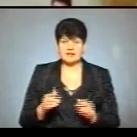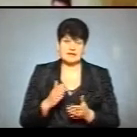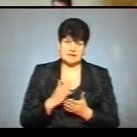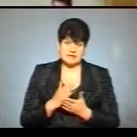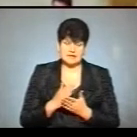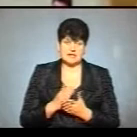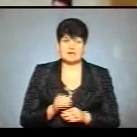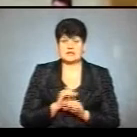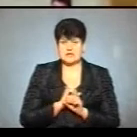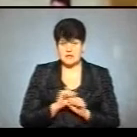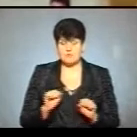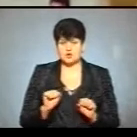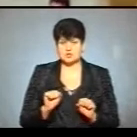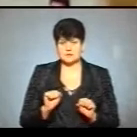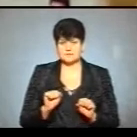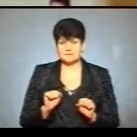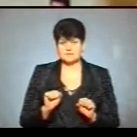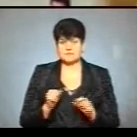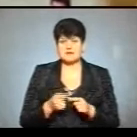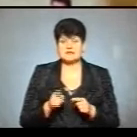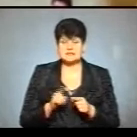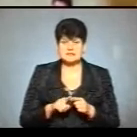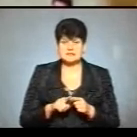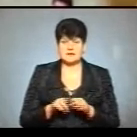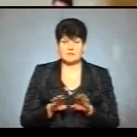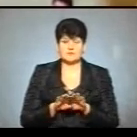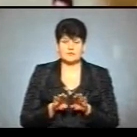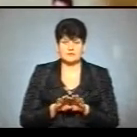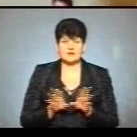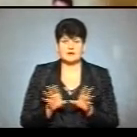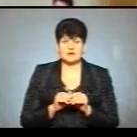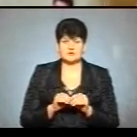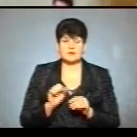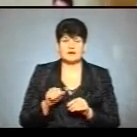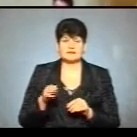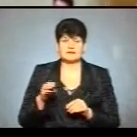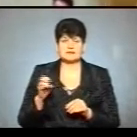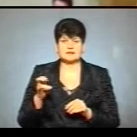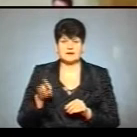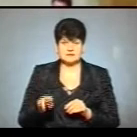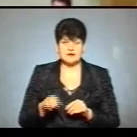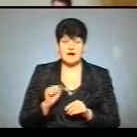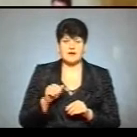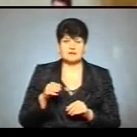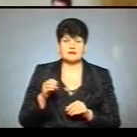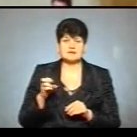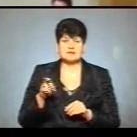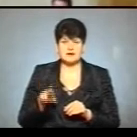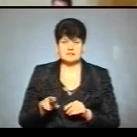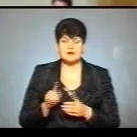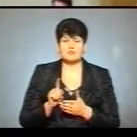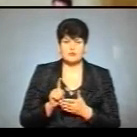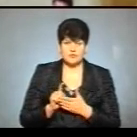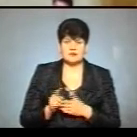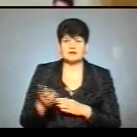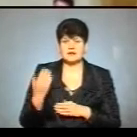і не можна це асоціювати разом із атестацією. Атестація повинна, як вона раніше в